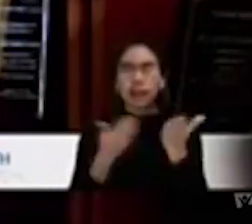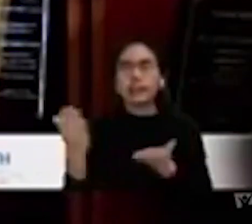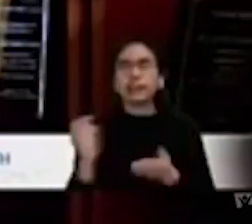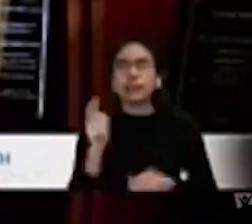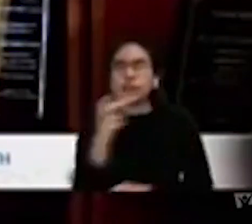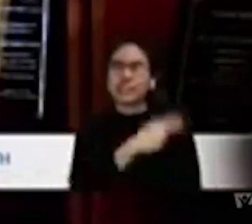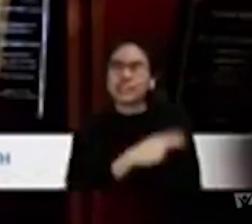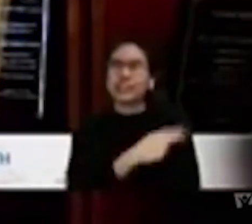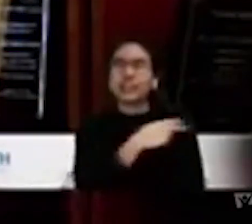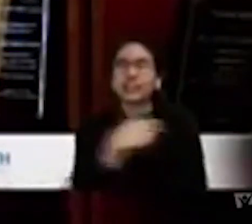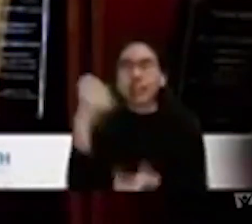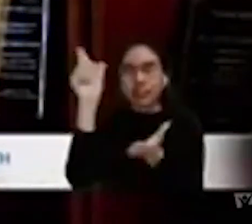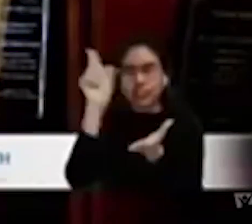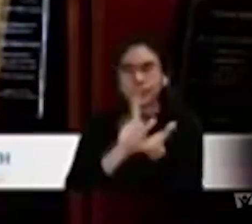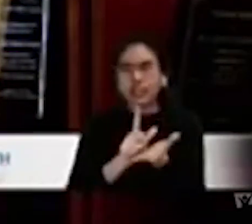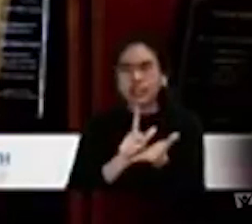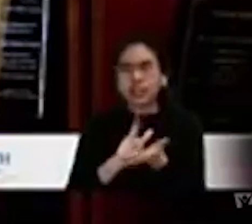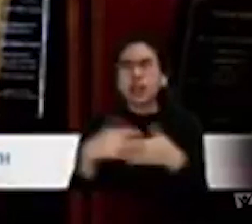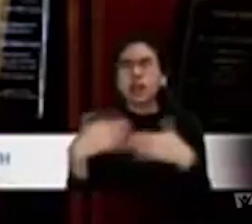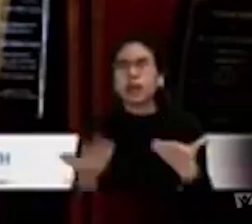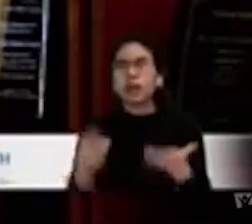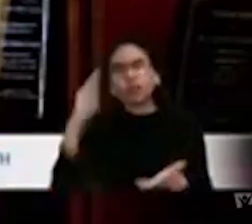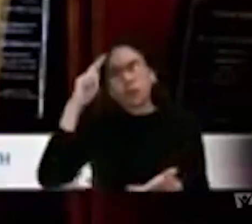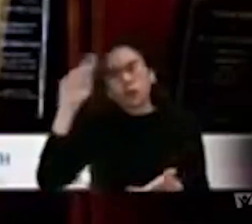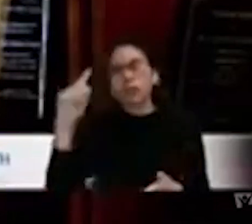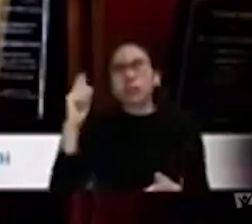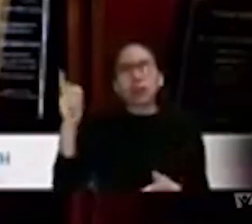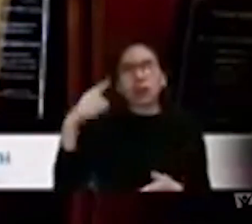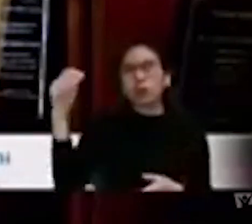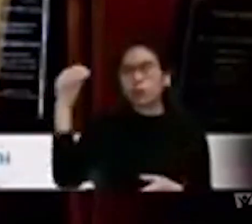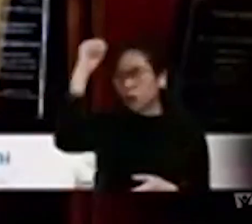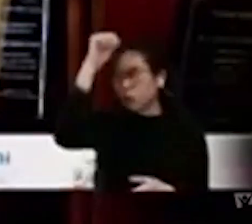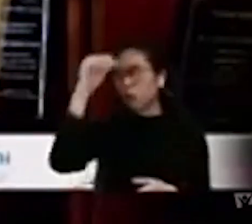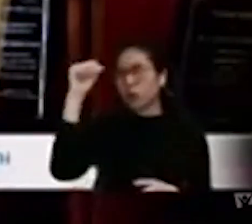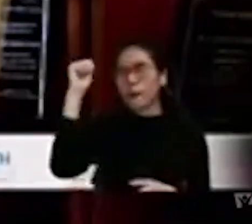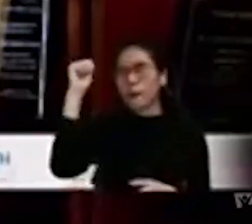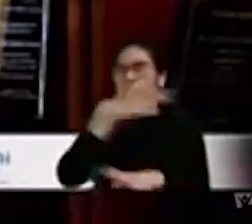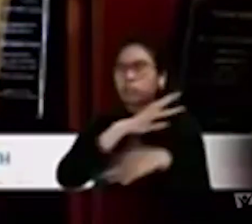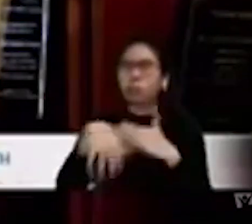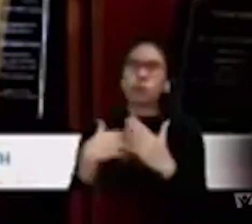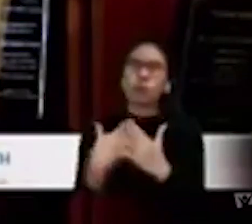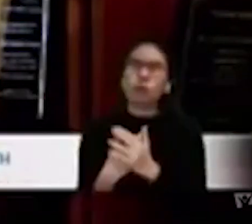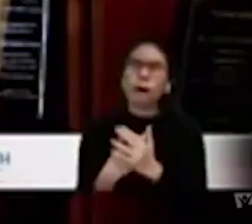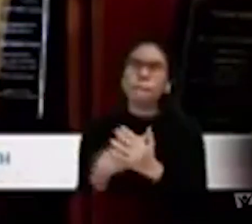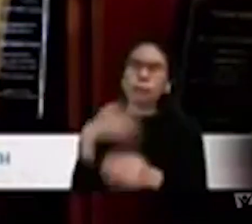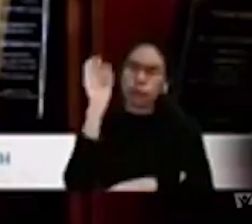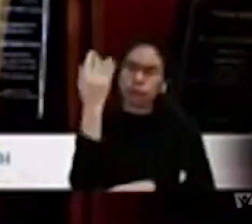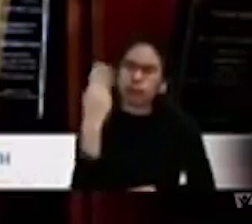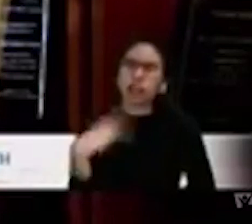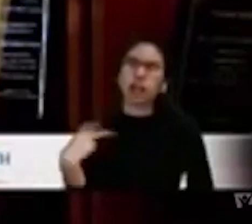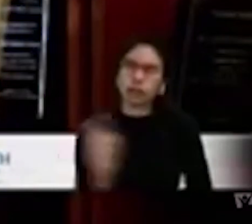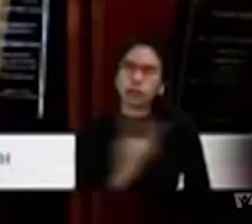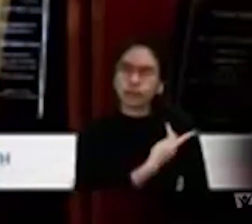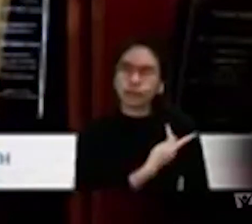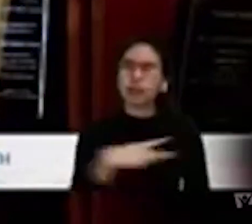senantiasa selalu mengurapi seluruh para pimpinan kami. Kami bersyukur Tuhan buat keluarga yang Tuhan